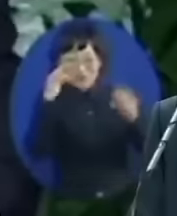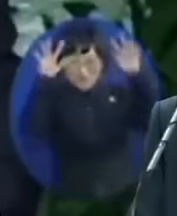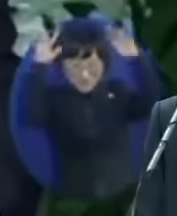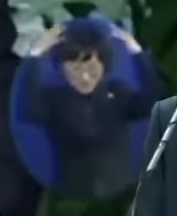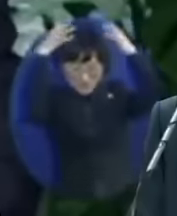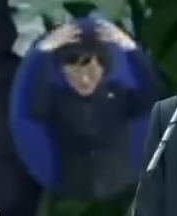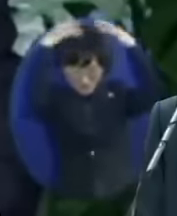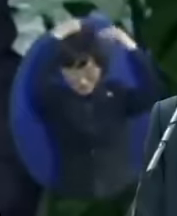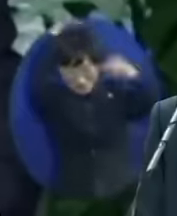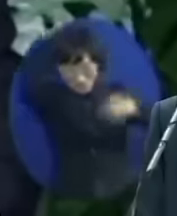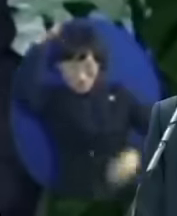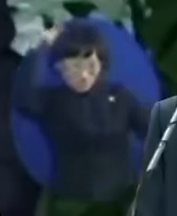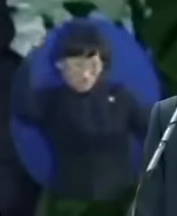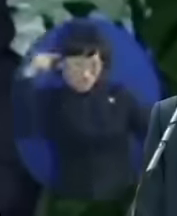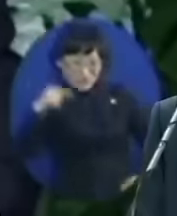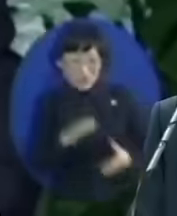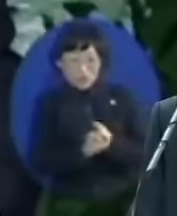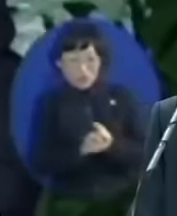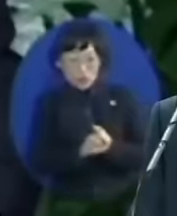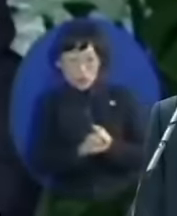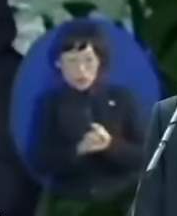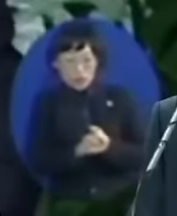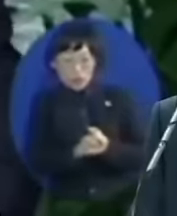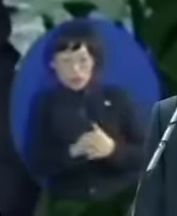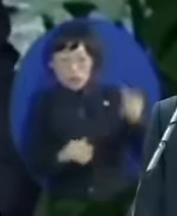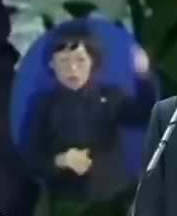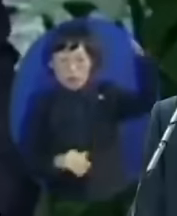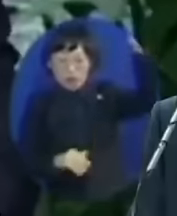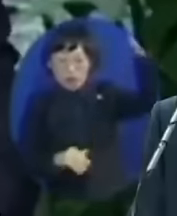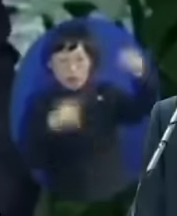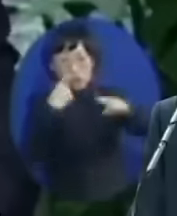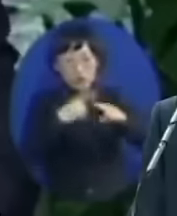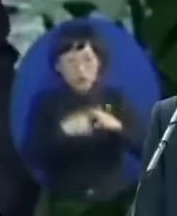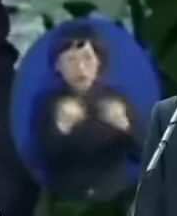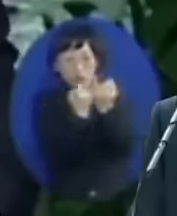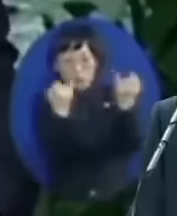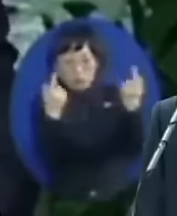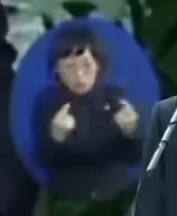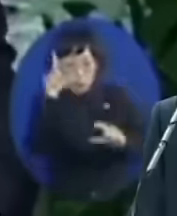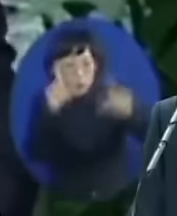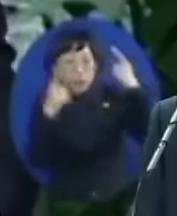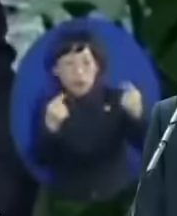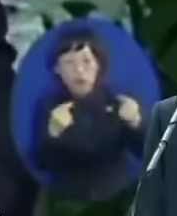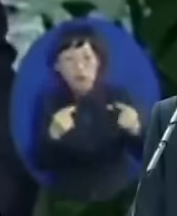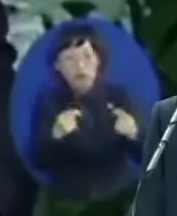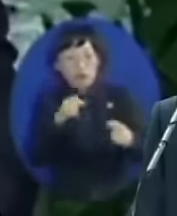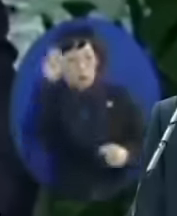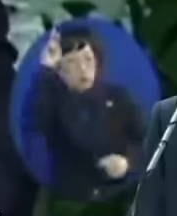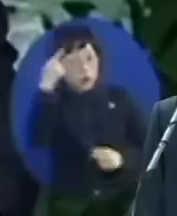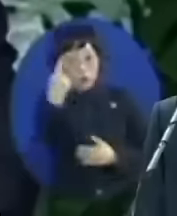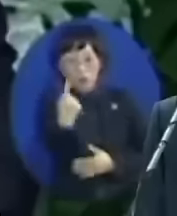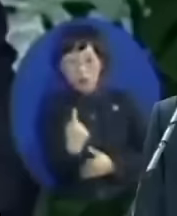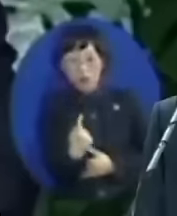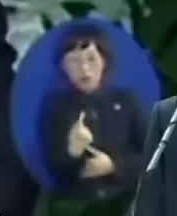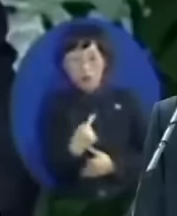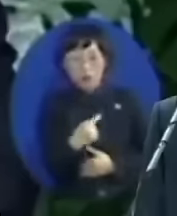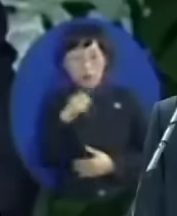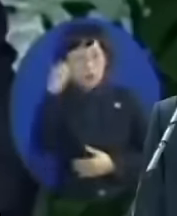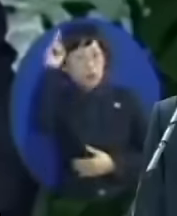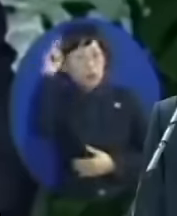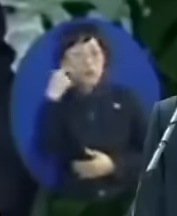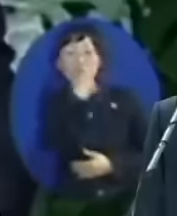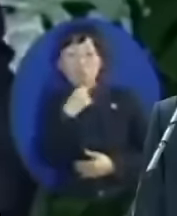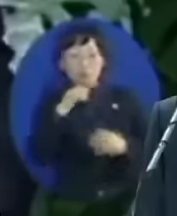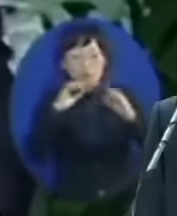손을 높이 드시고 제 앞에 섰는데 내가 예수님을 바라보자 말자 전혀 모르는데 입에서 방언이 나와요.